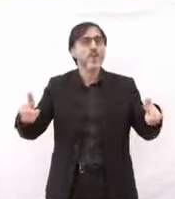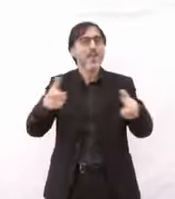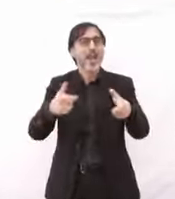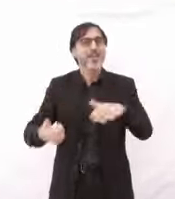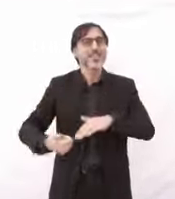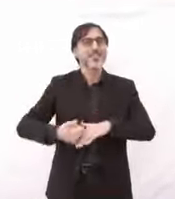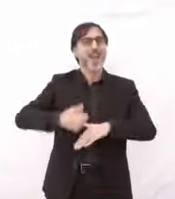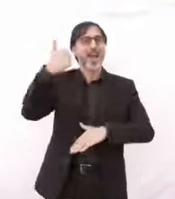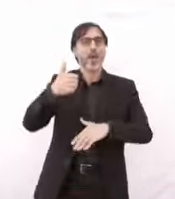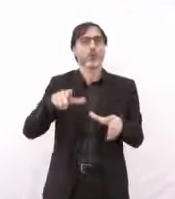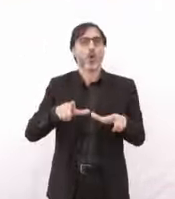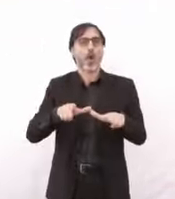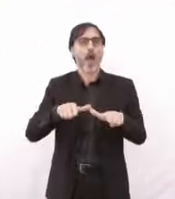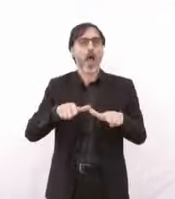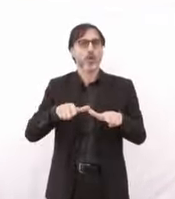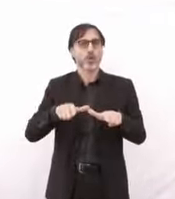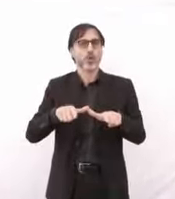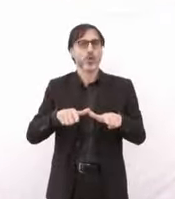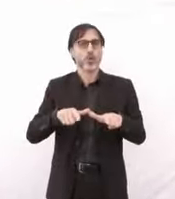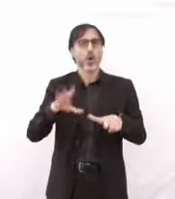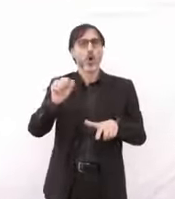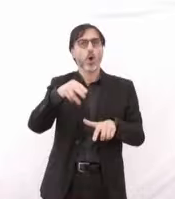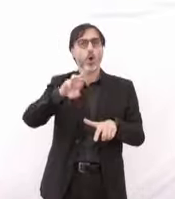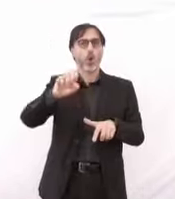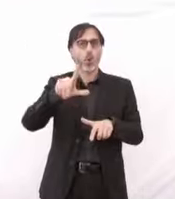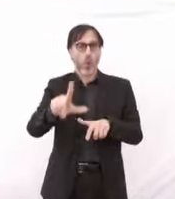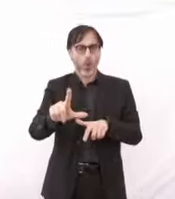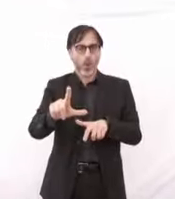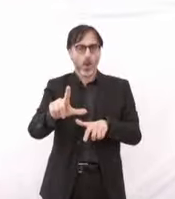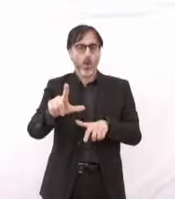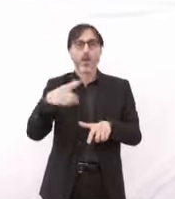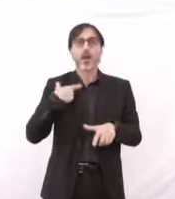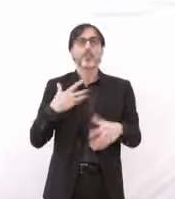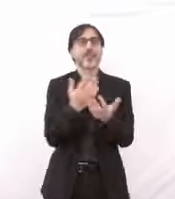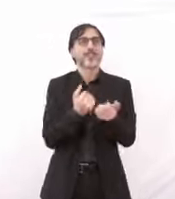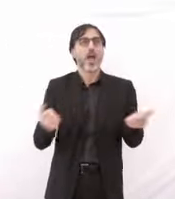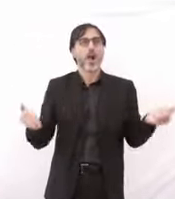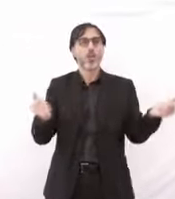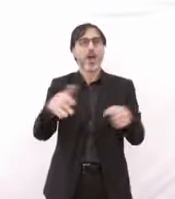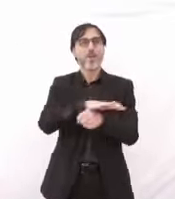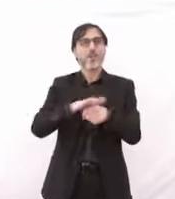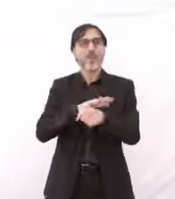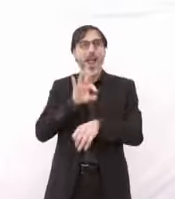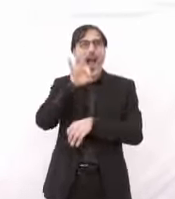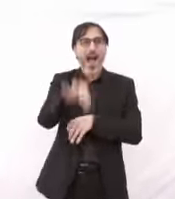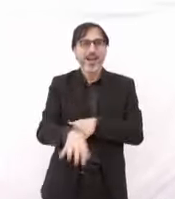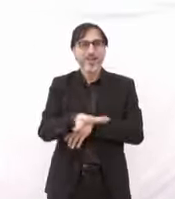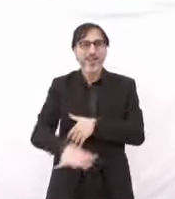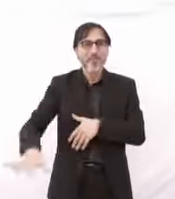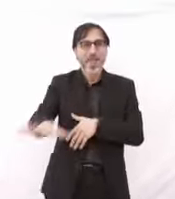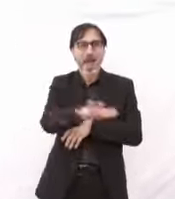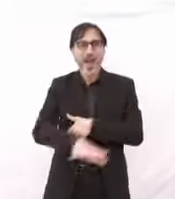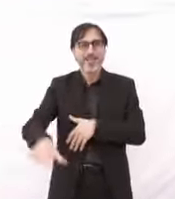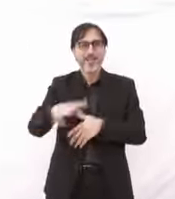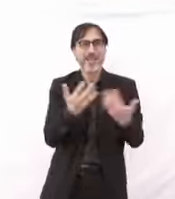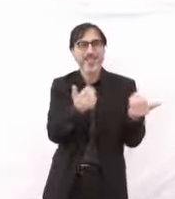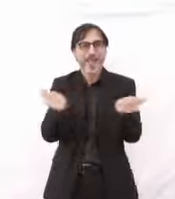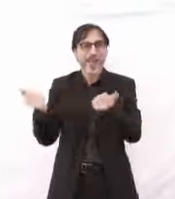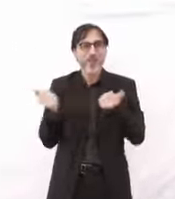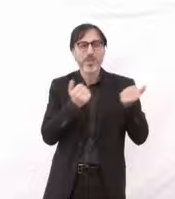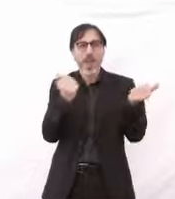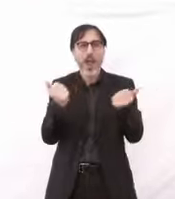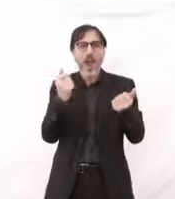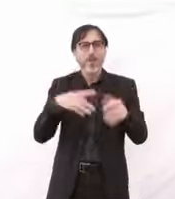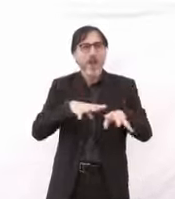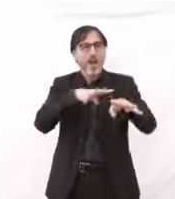rettori del Lazio, quindi la CRUL. Ecco, intanto salutiamo i familiari che stanno entrando in piazza dopo un